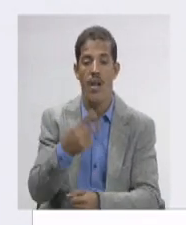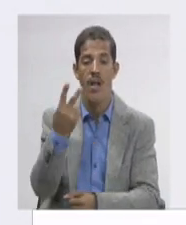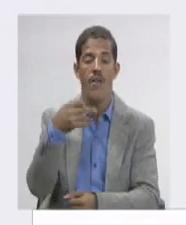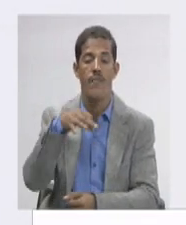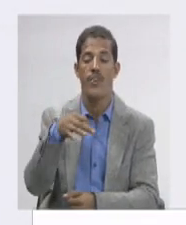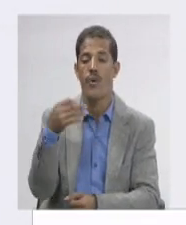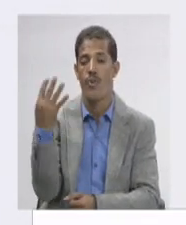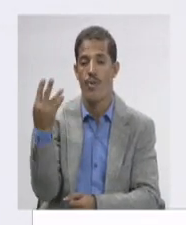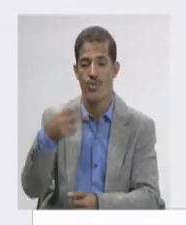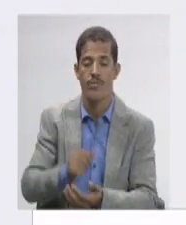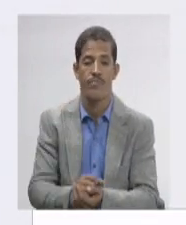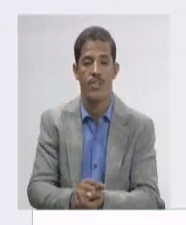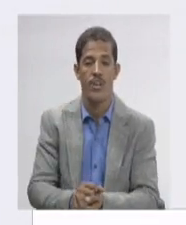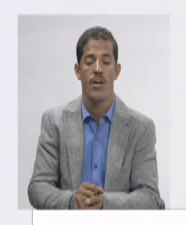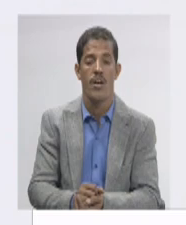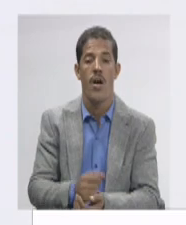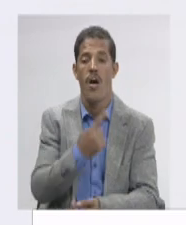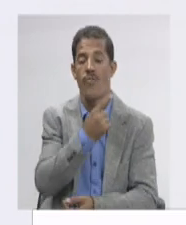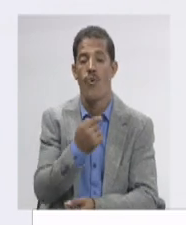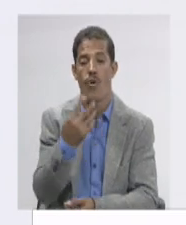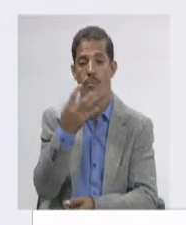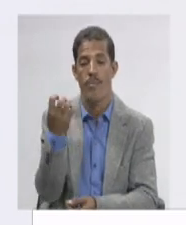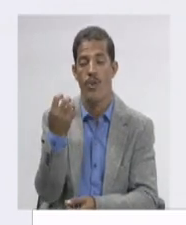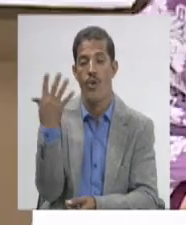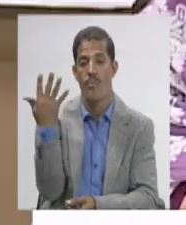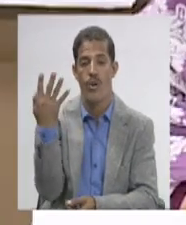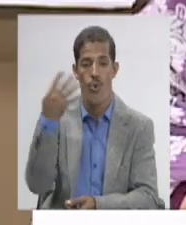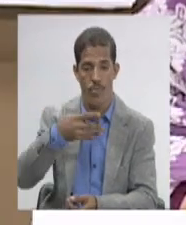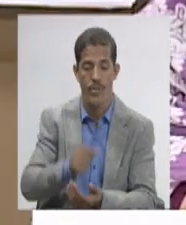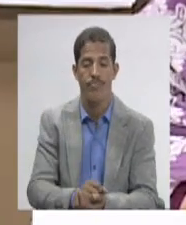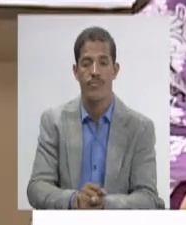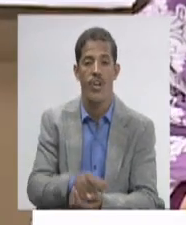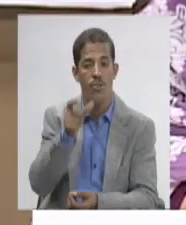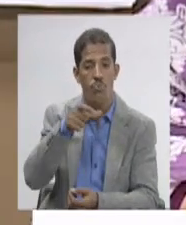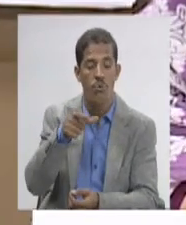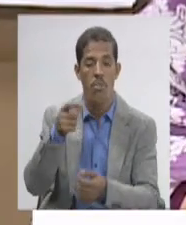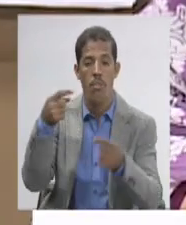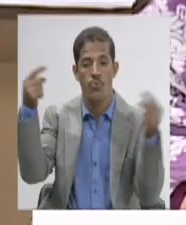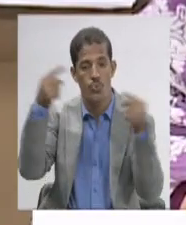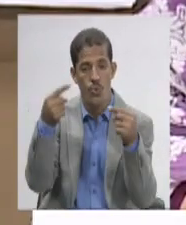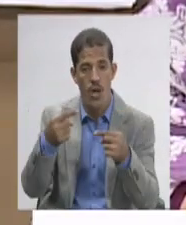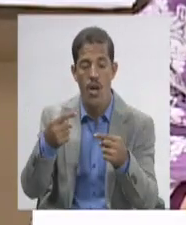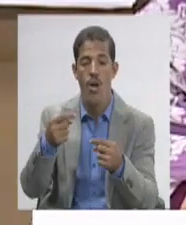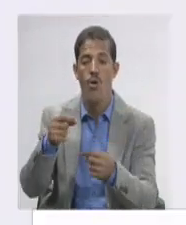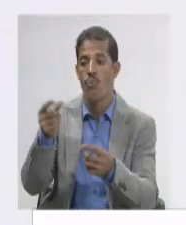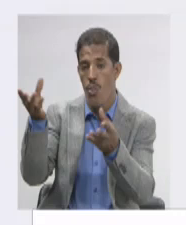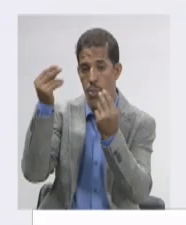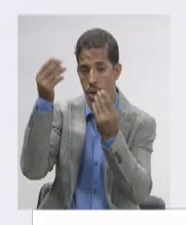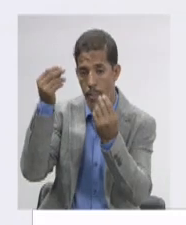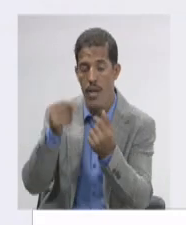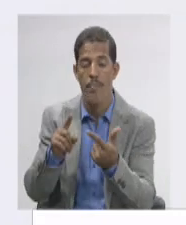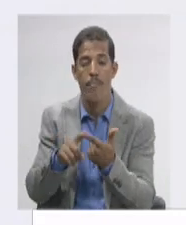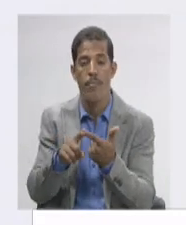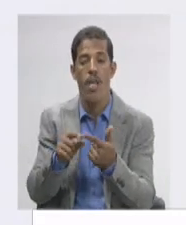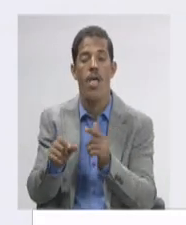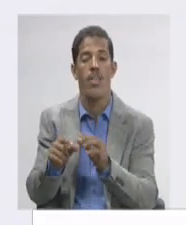445 لمستحقيها من حفظه كتاب الله تعالى وطلاب العلم والشعراء والمثقفين يشكل دليلا اخر